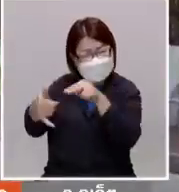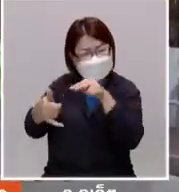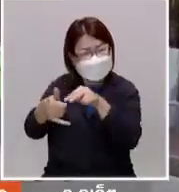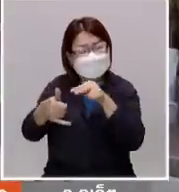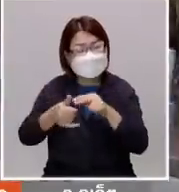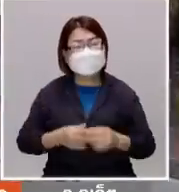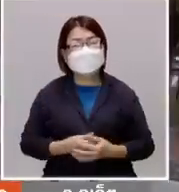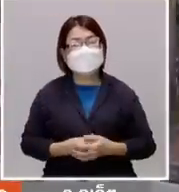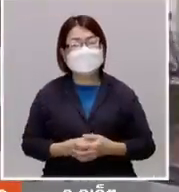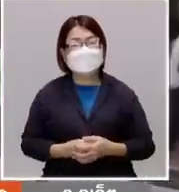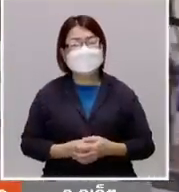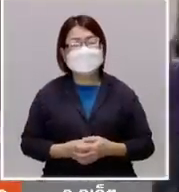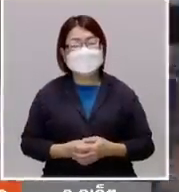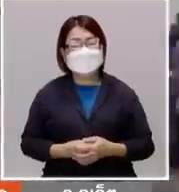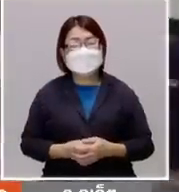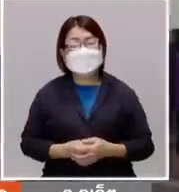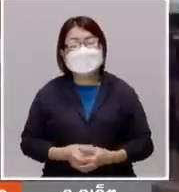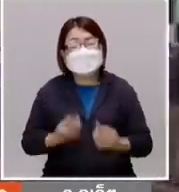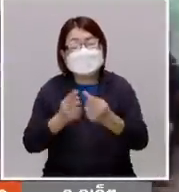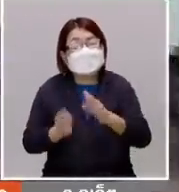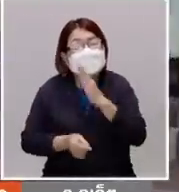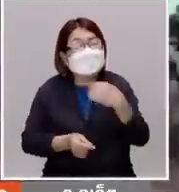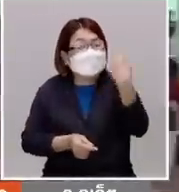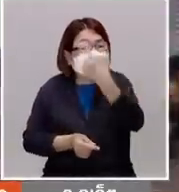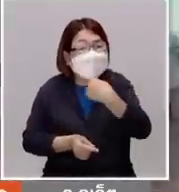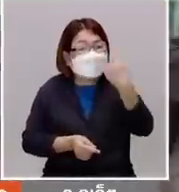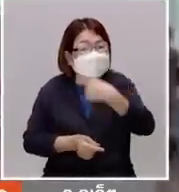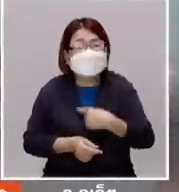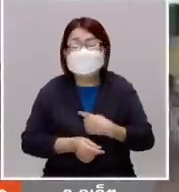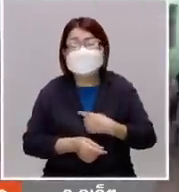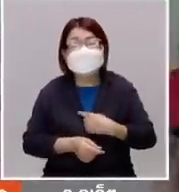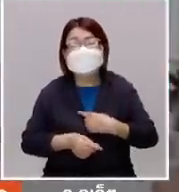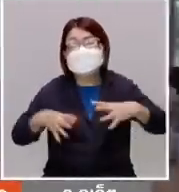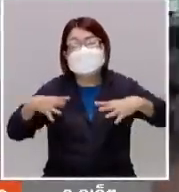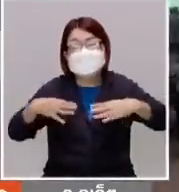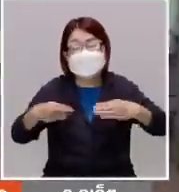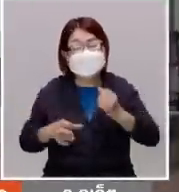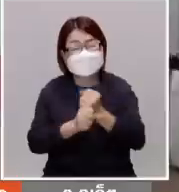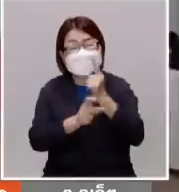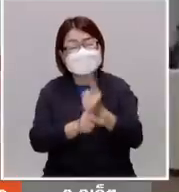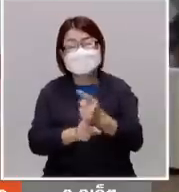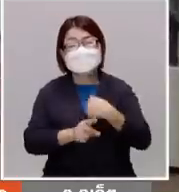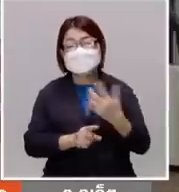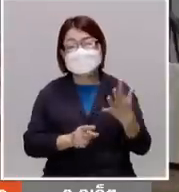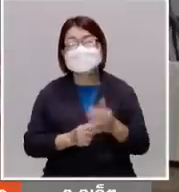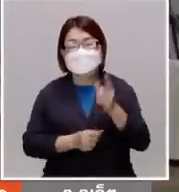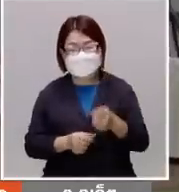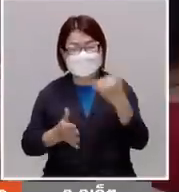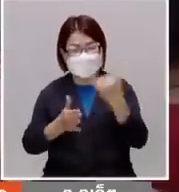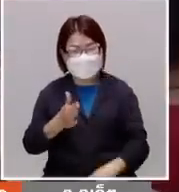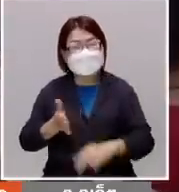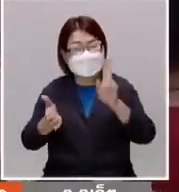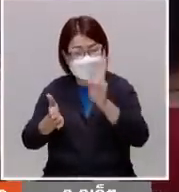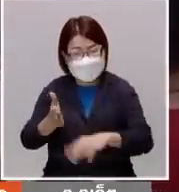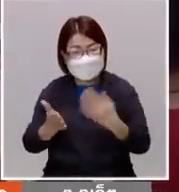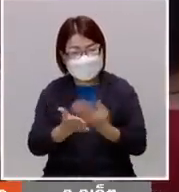ะโดยหากผู้ใดฝ่าฝืนไม่ปฏิบัติตามคำสั่งฉบับนี้นะคะอาจเป็นความผิดต้องระวางโทษปรับไม่เกิ